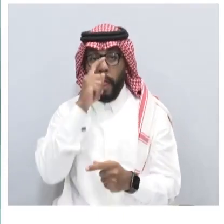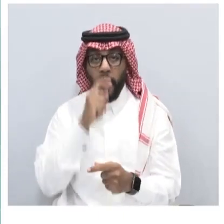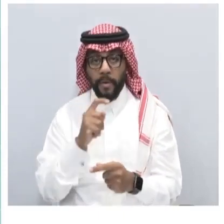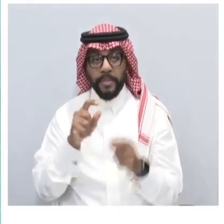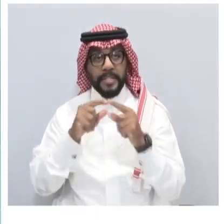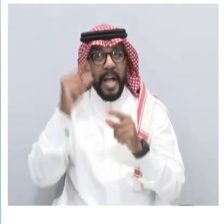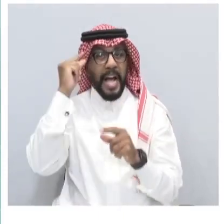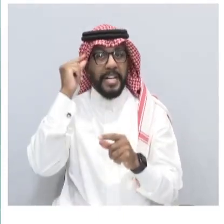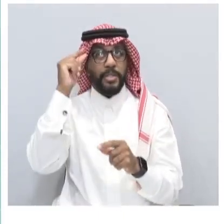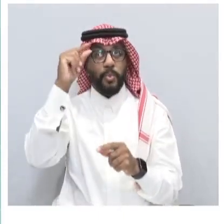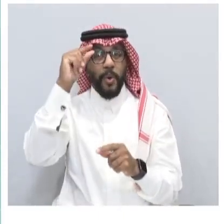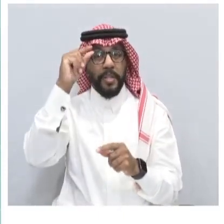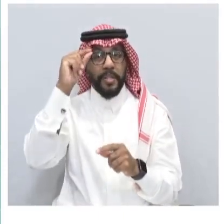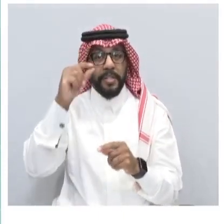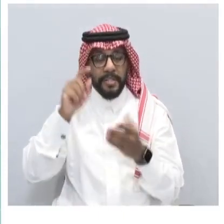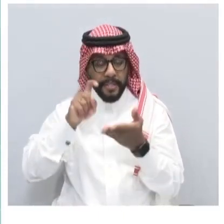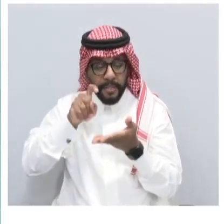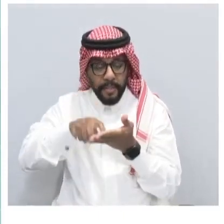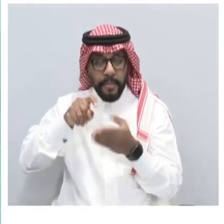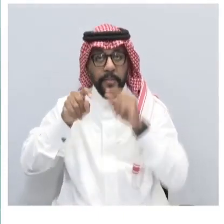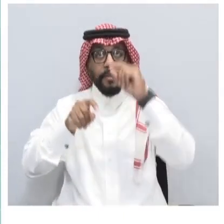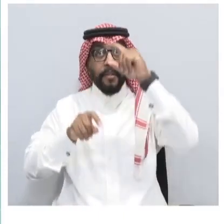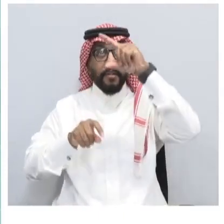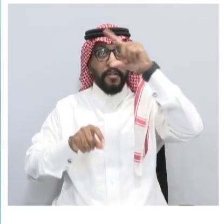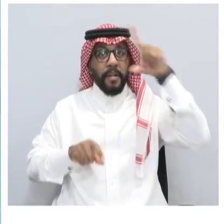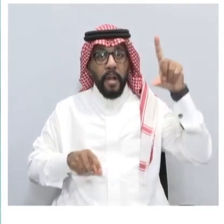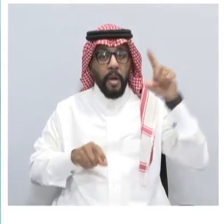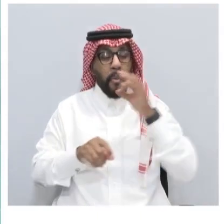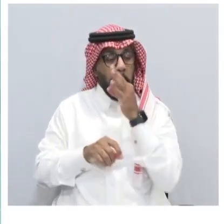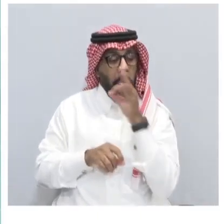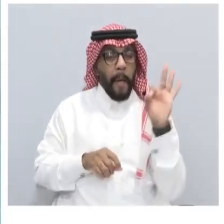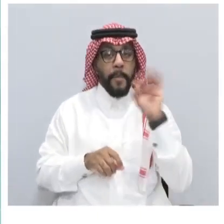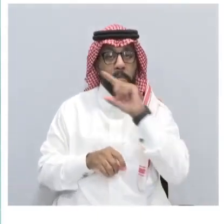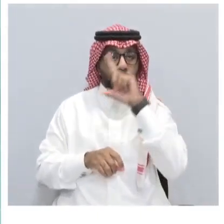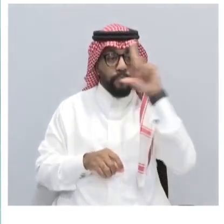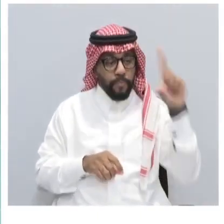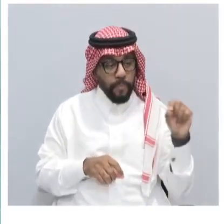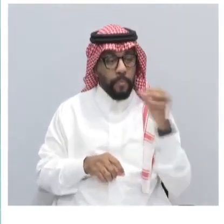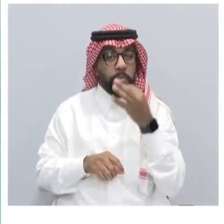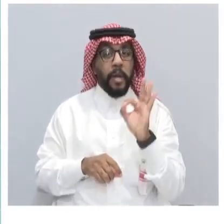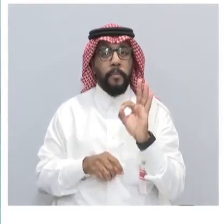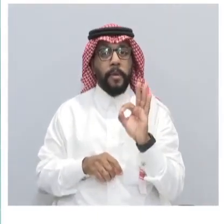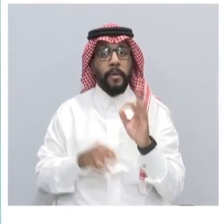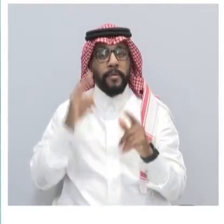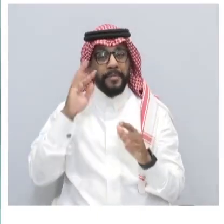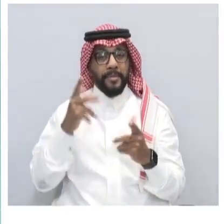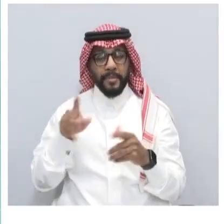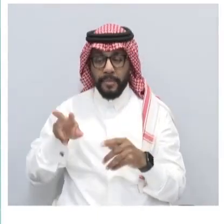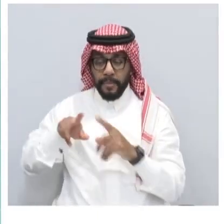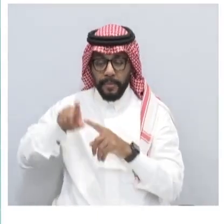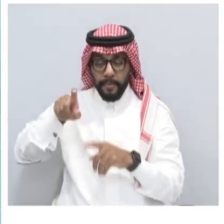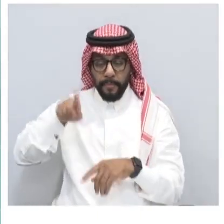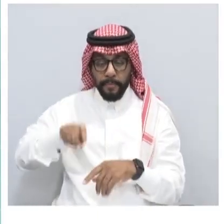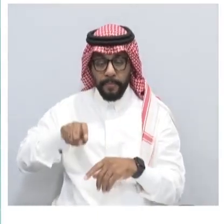بعمليه التظليل هذه الفقره ثم بعد ذلك ماذا نفعل احسنت نضع المؤشر